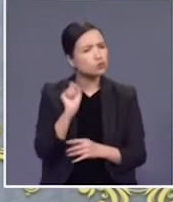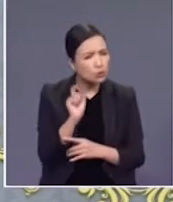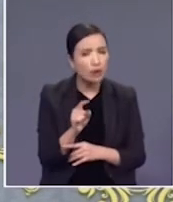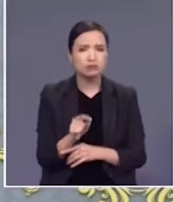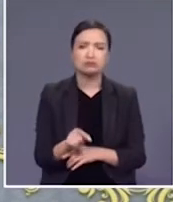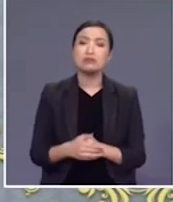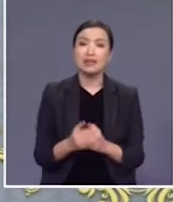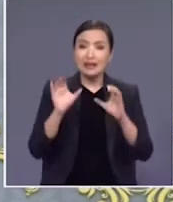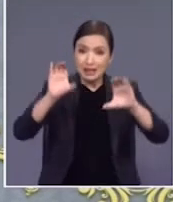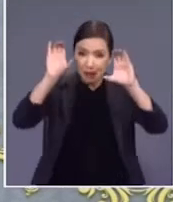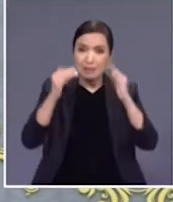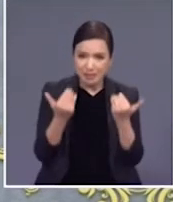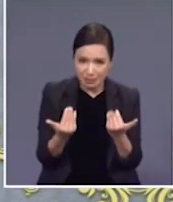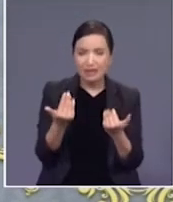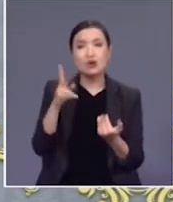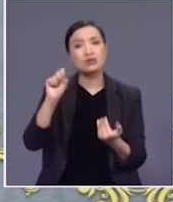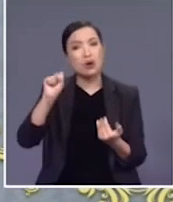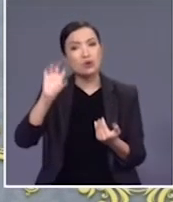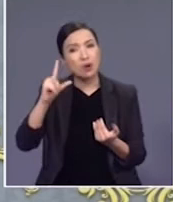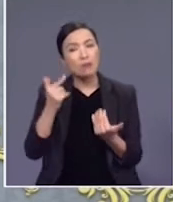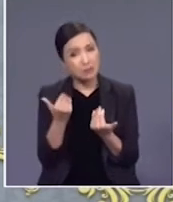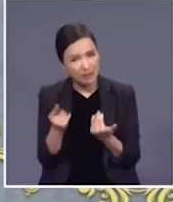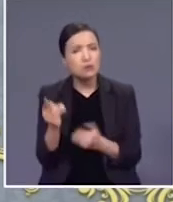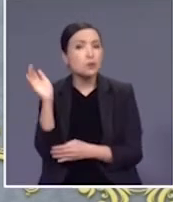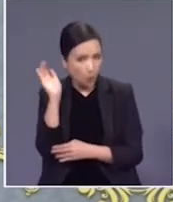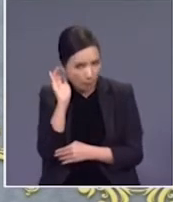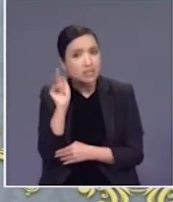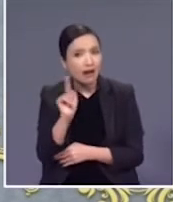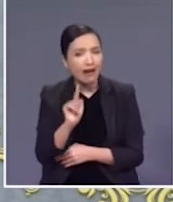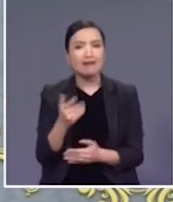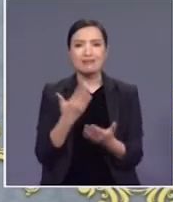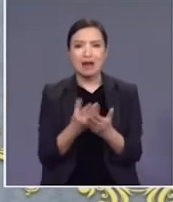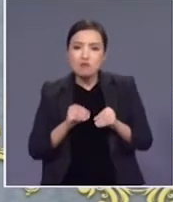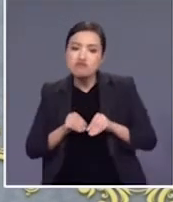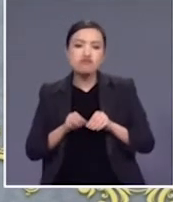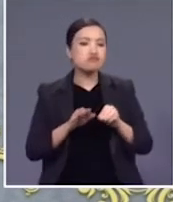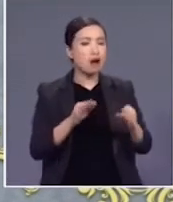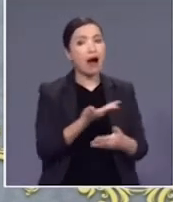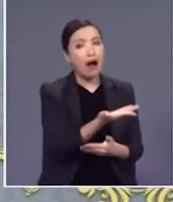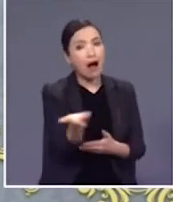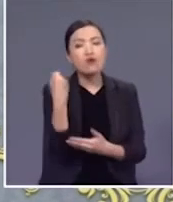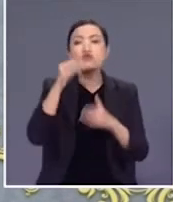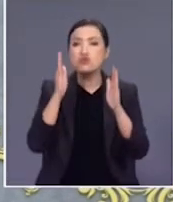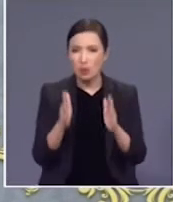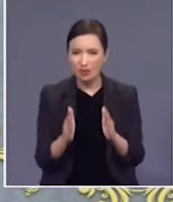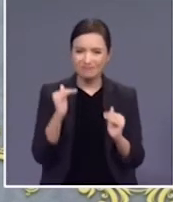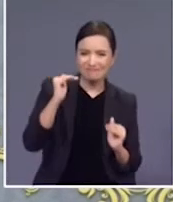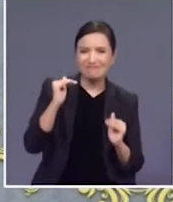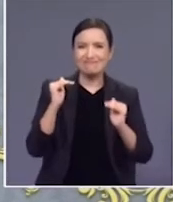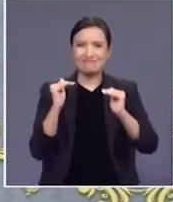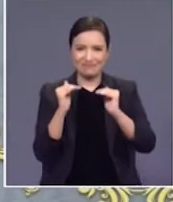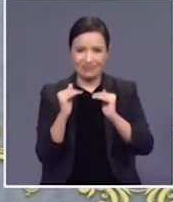รัฐบาลนี้และคสช.ก็เช่นกันนะครับด้วยความเชื่อที่ว่าการกระจายรายได้อย่างทั่วถึงจะเป็นการลดความเหลื่อมล้ำของพี่น้องประชาช